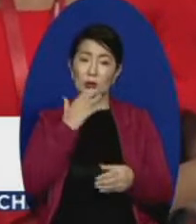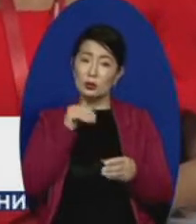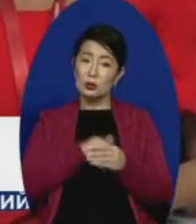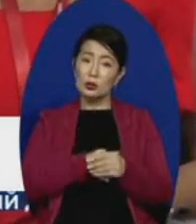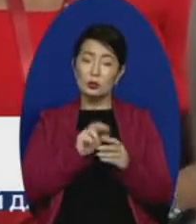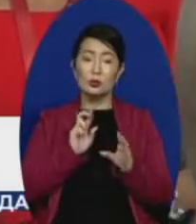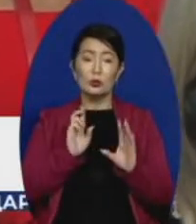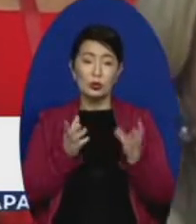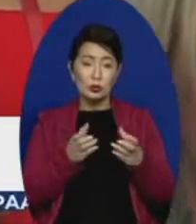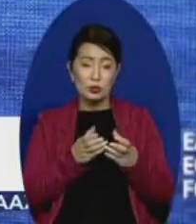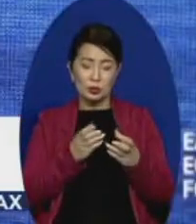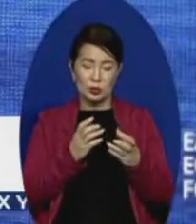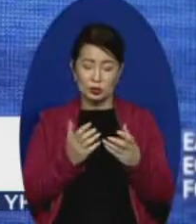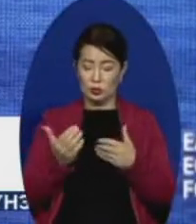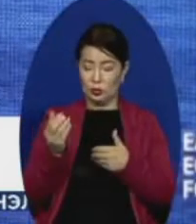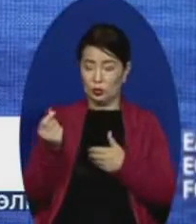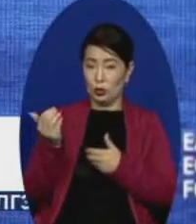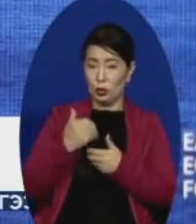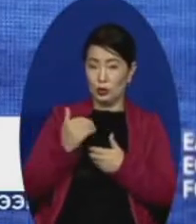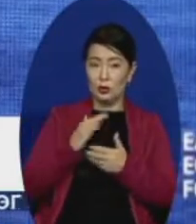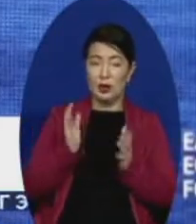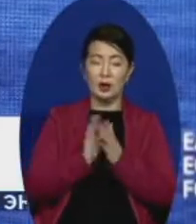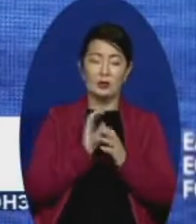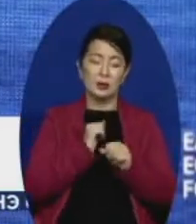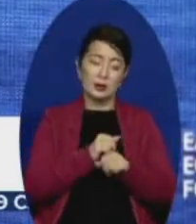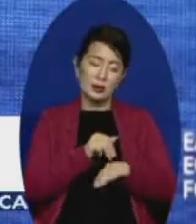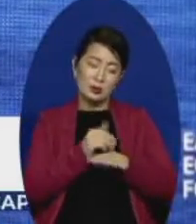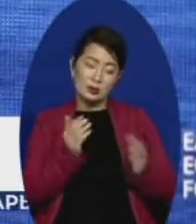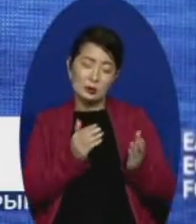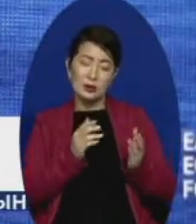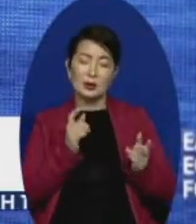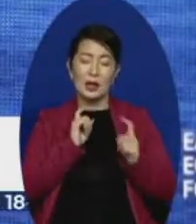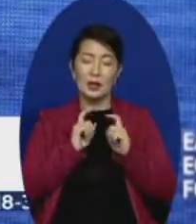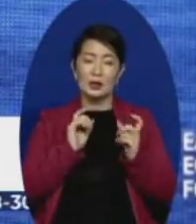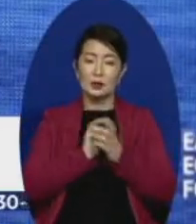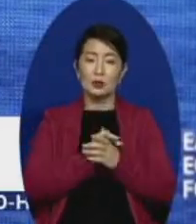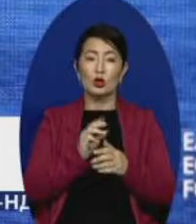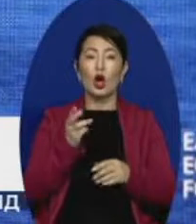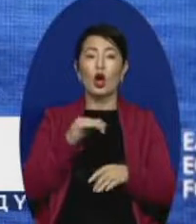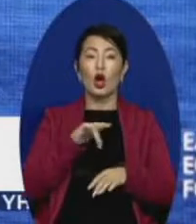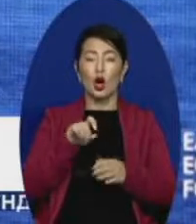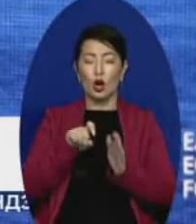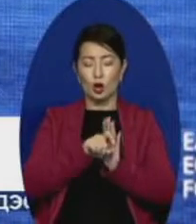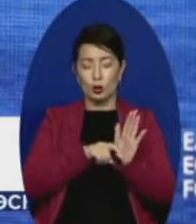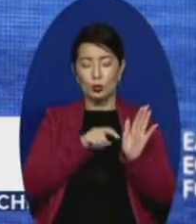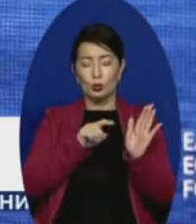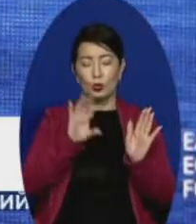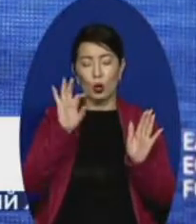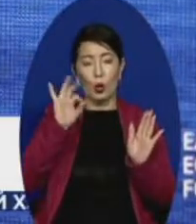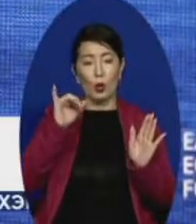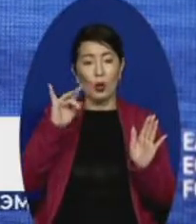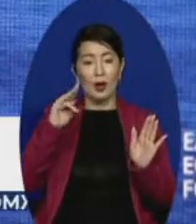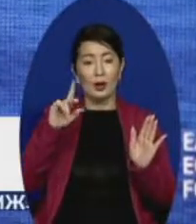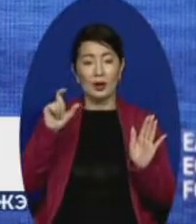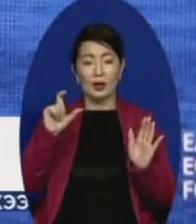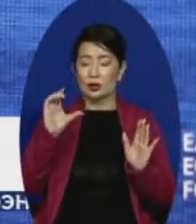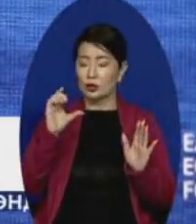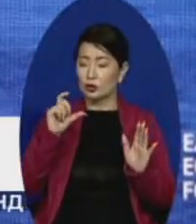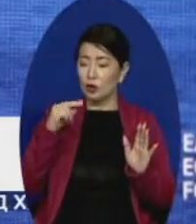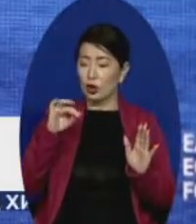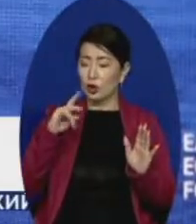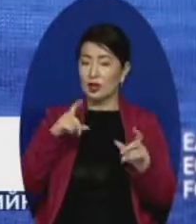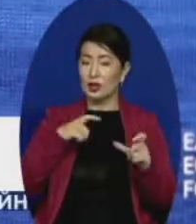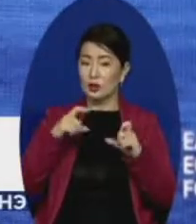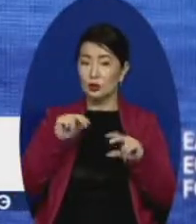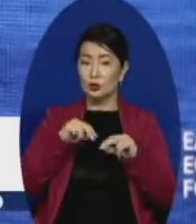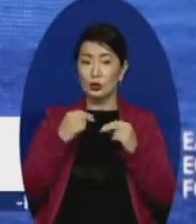бүс нутгийн улс орнуудын хамтын ажиллагаанд тулгуурлан харилцан ашигтай түншлэлийн цогц хөтөлбөр гэж ерөнхий сайд Оюун Эрдэнэ дорны эдийн засгийн чуулга уулзалтын